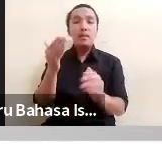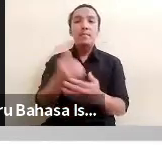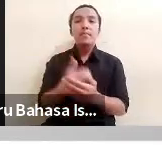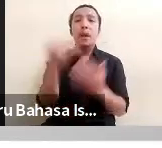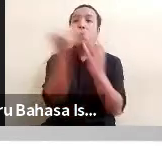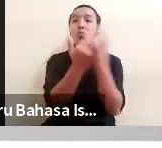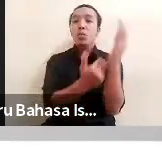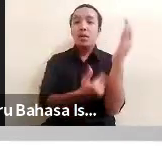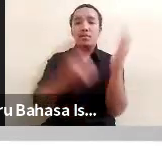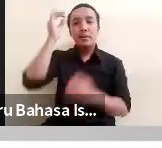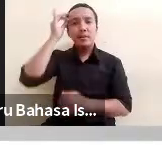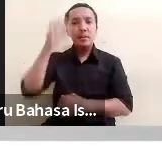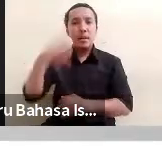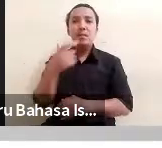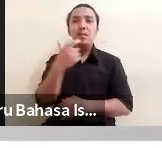Nah, ini